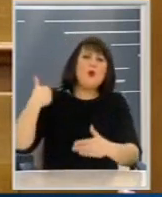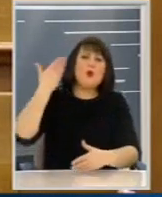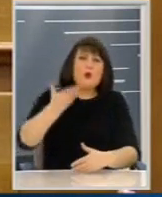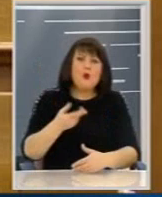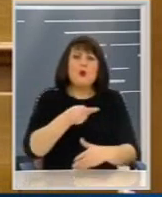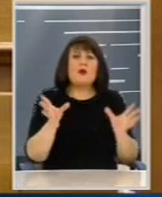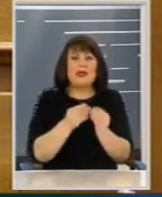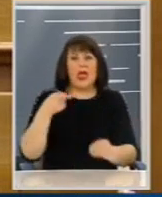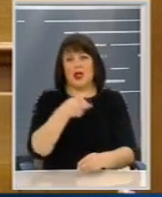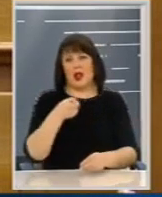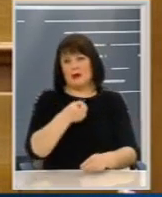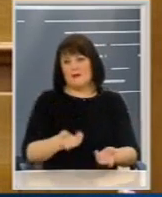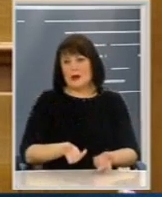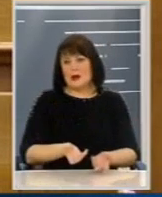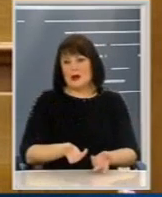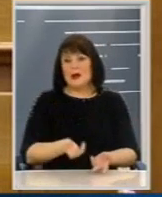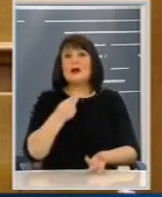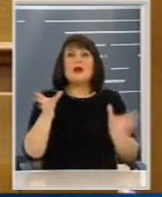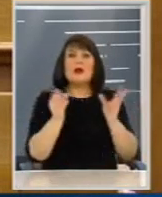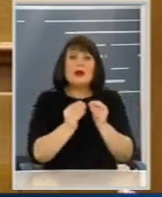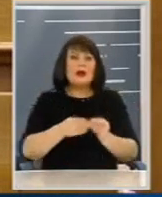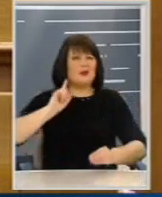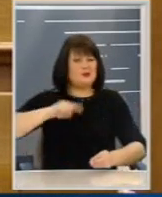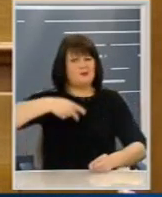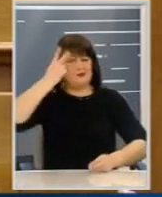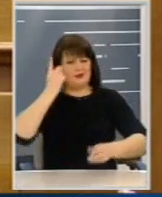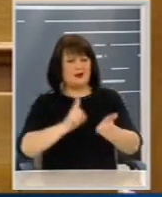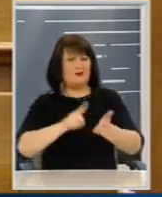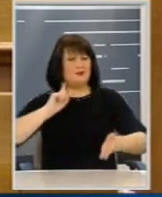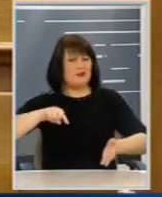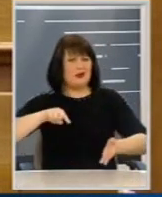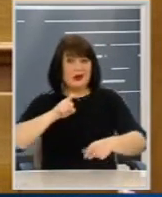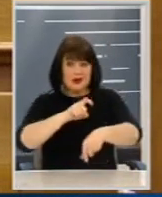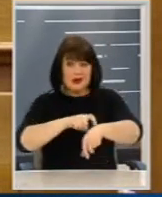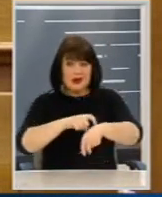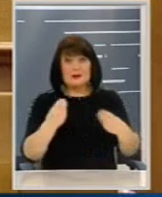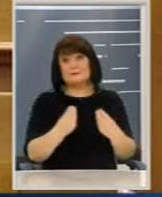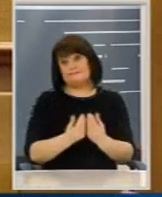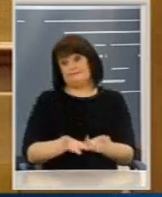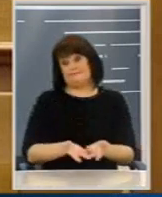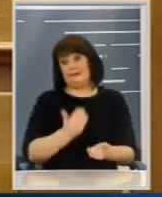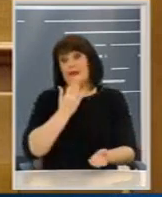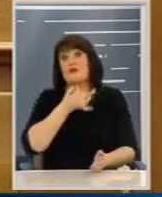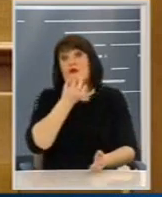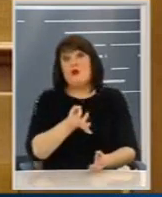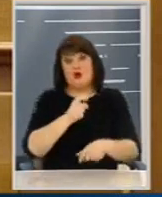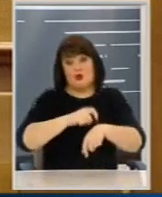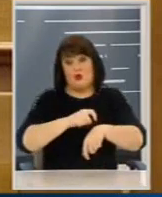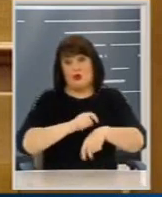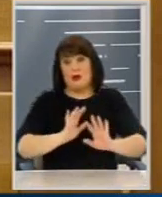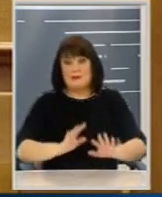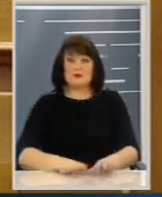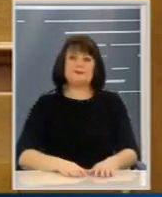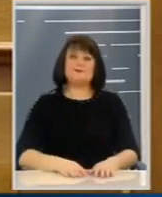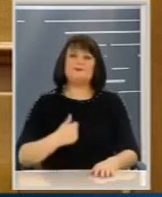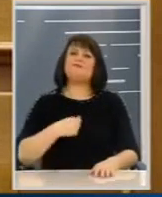την εγκληματικότητα, αφορά την παραβατικότητα, αλλά επίκαιρο δεν το λες. Εγώ λοιπόν θα